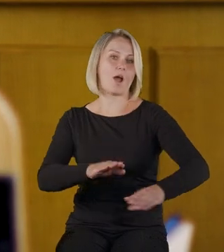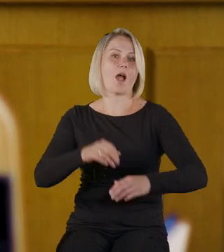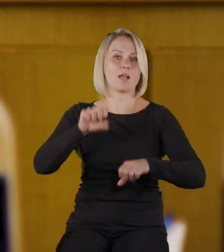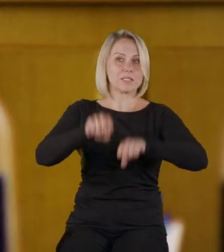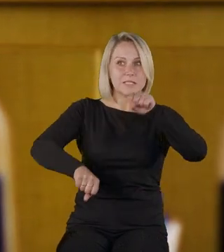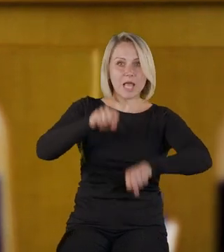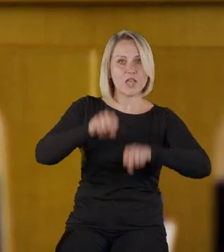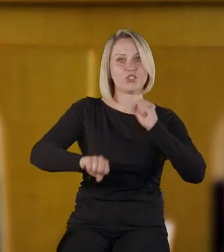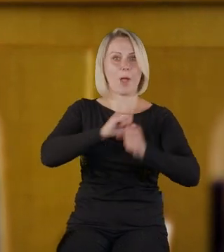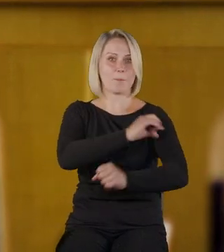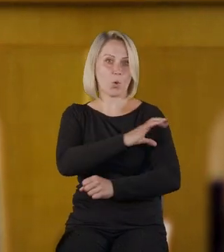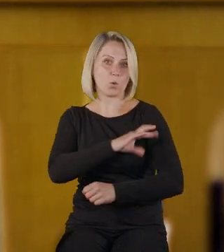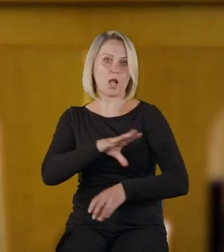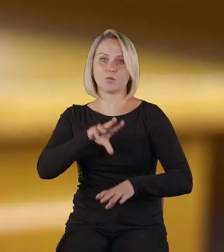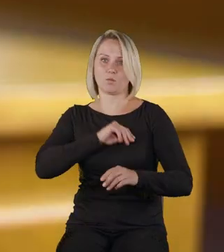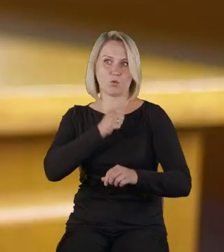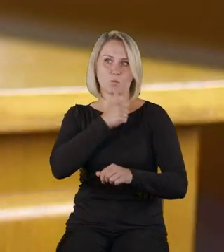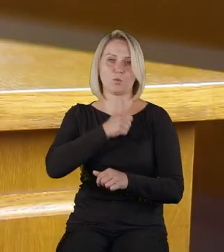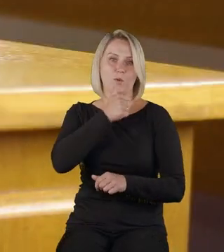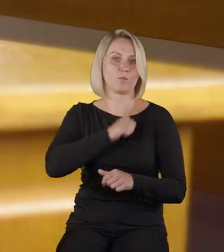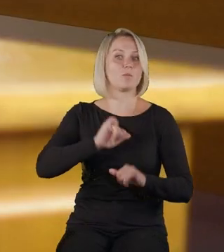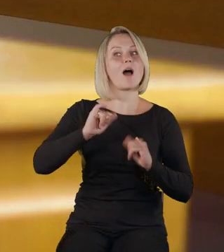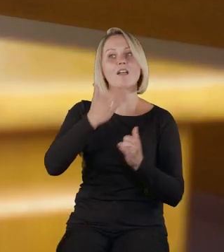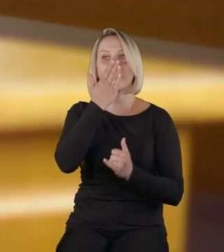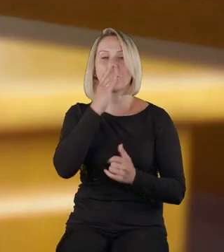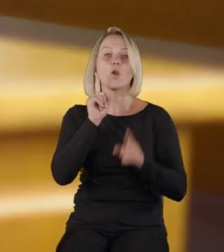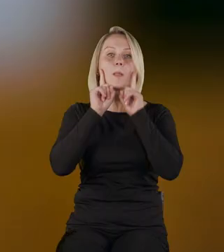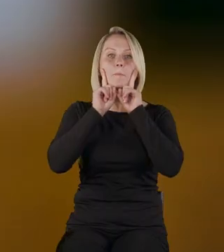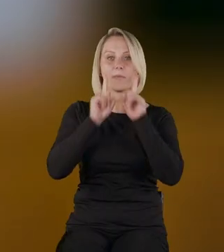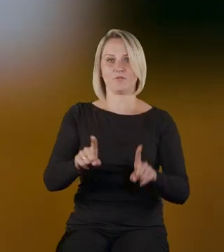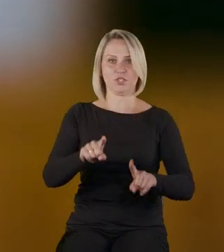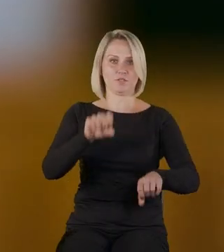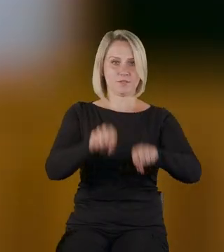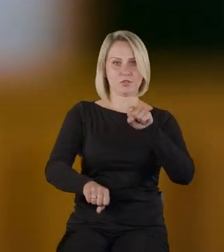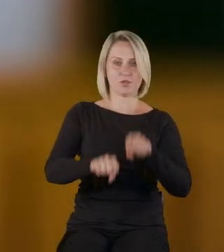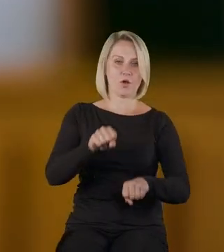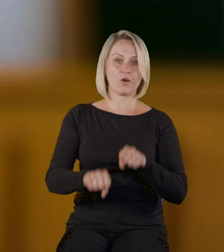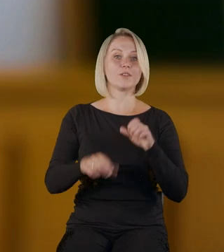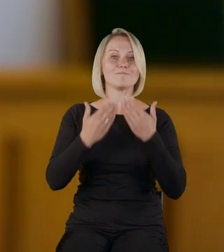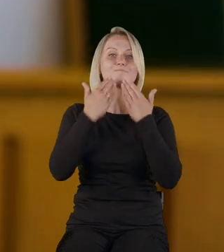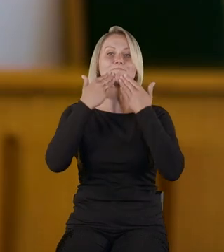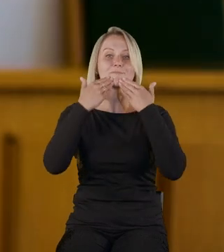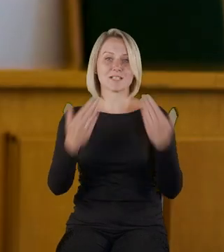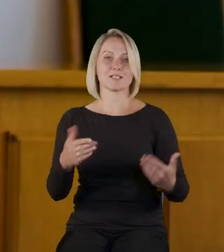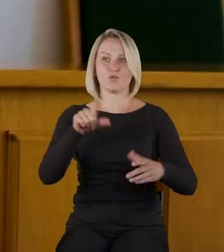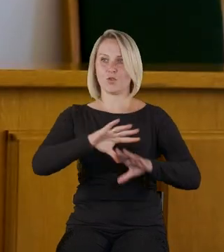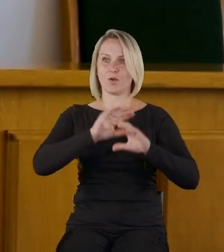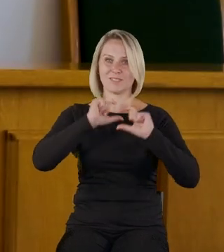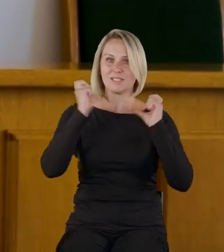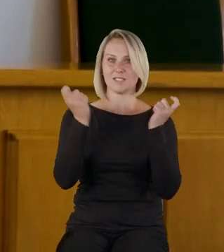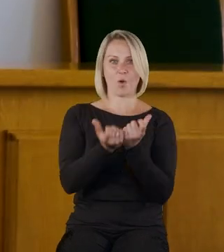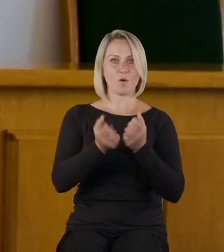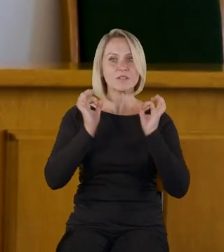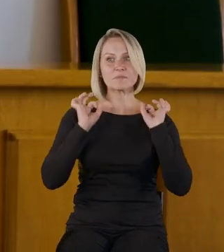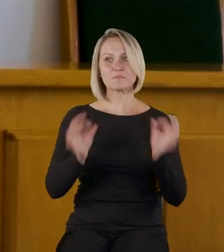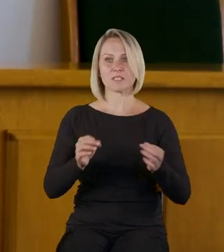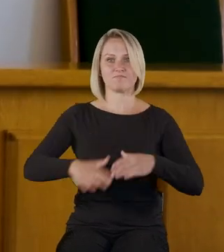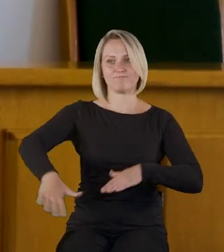czy prokuratora w warunkach zbliżonych do prawdziwej rozprawy. Wszystko dzięki w pełni wyposażonej sali